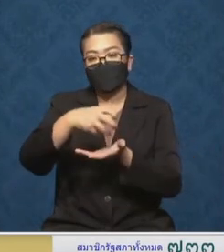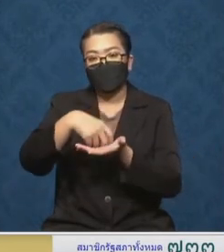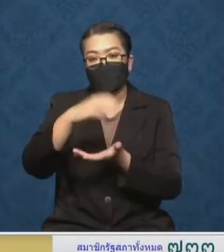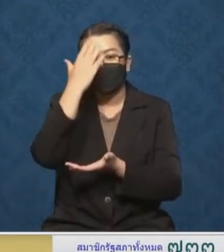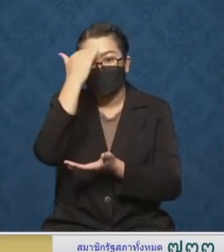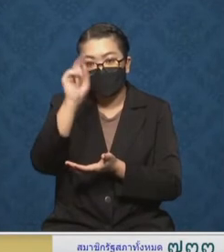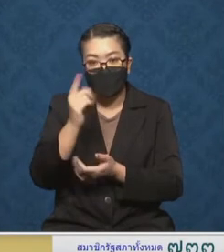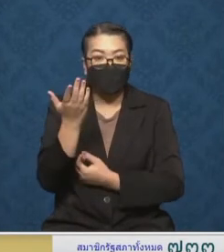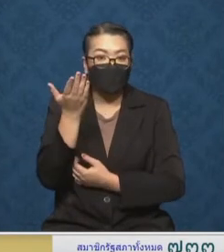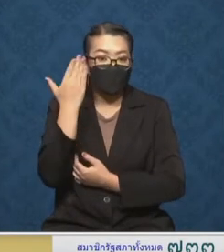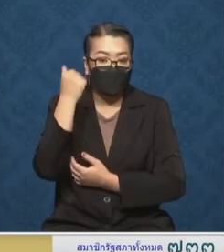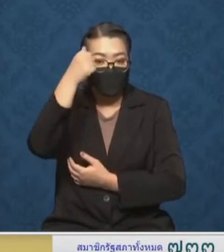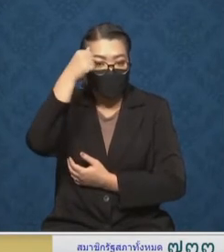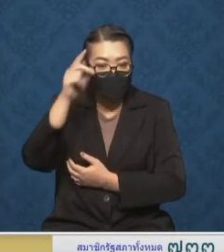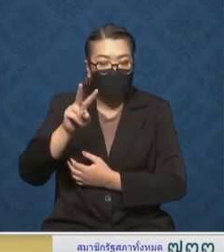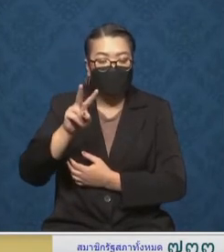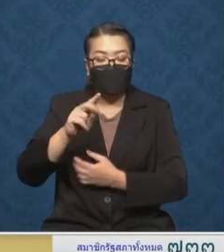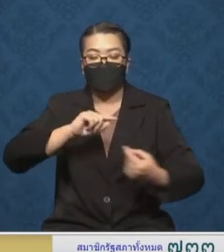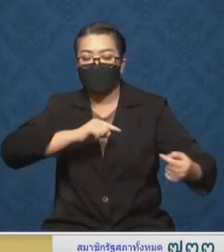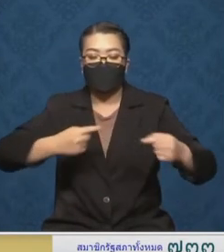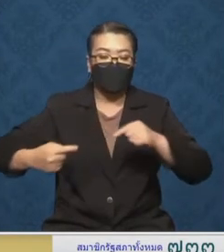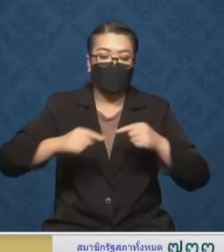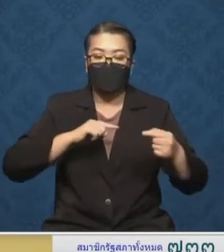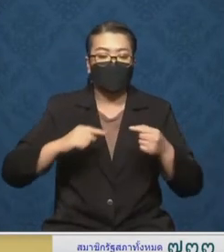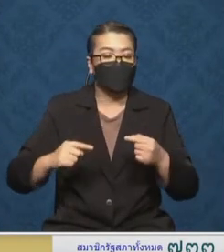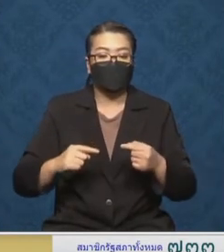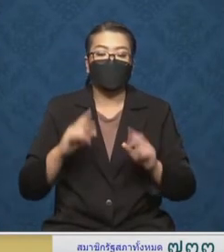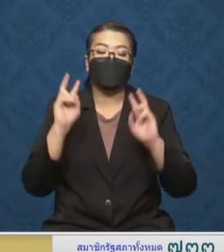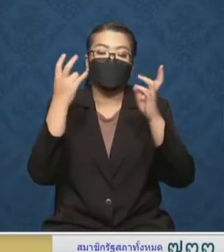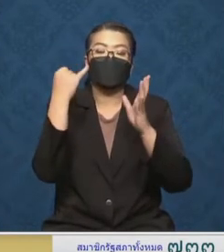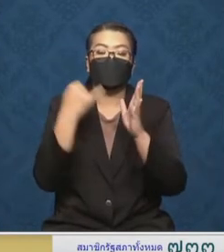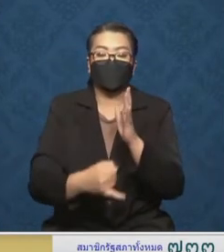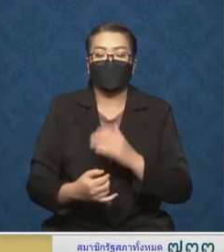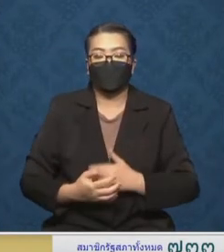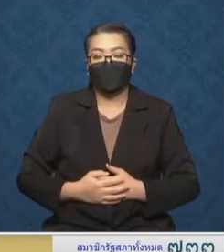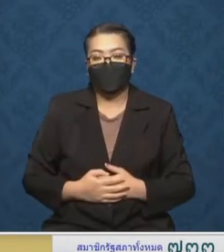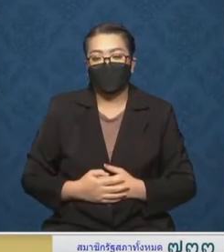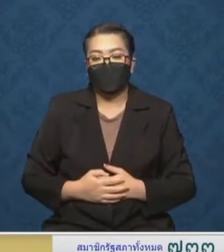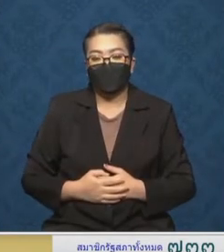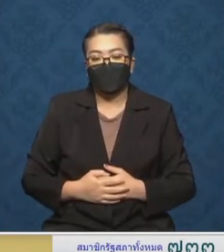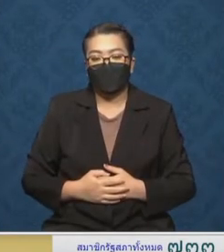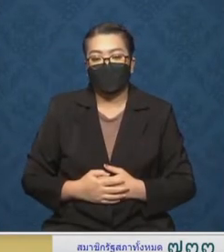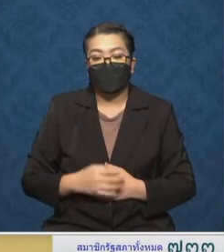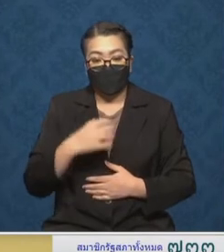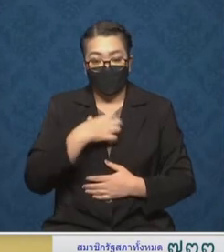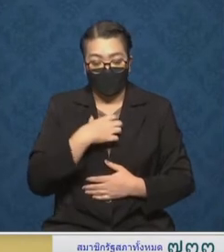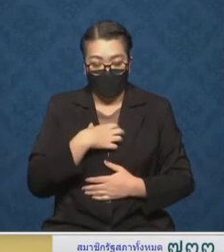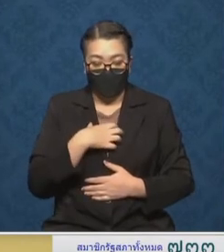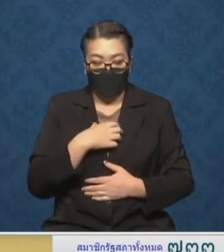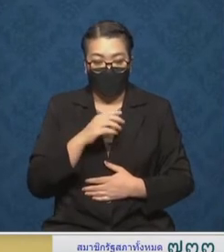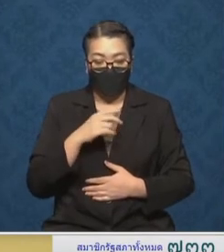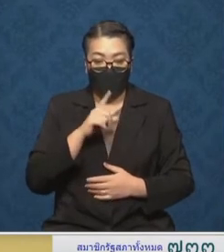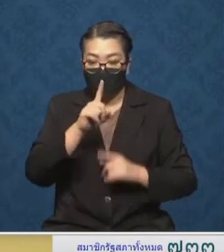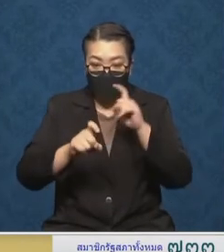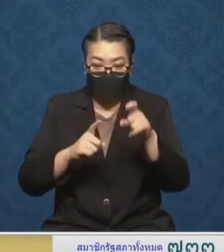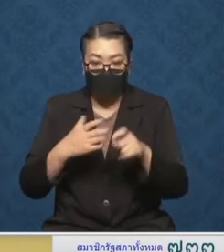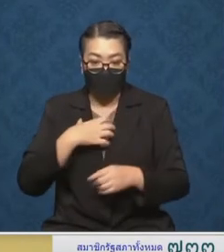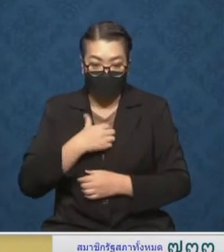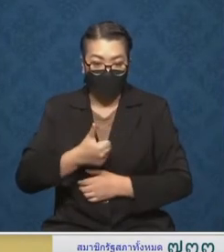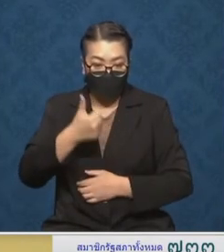2วันที่ผ่านมาเราเถียงกันผิดจดถ้าเราหาคำตอบกันผิดคำถาม